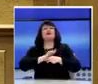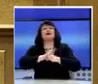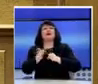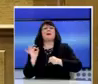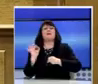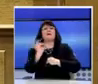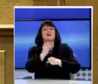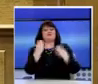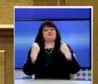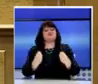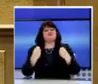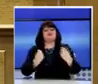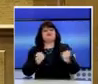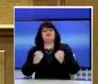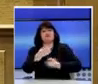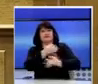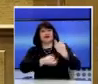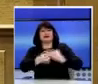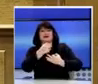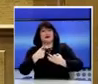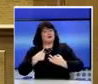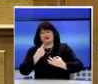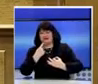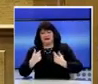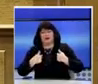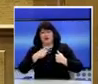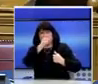που τα κάνατε. Εσείς τα είπατε, δεν τα είπα εγώ.